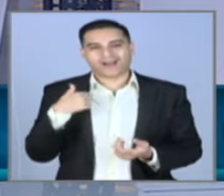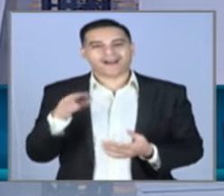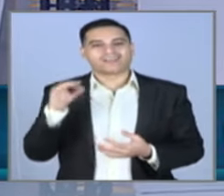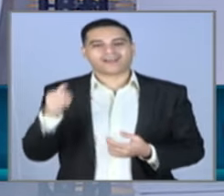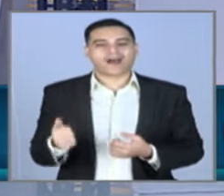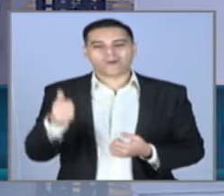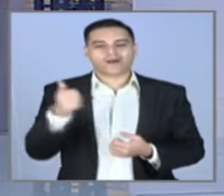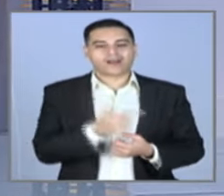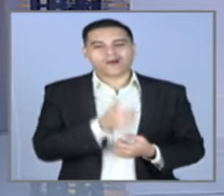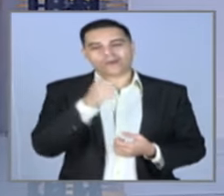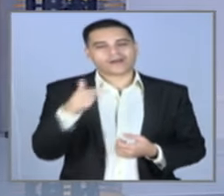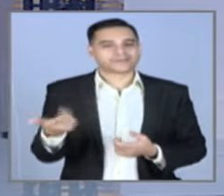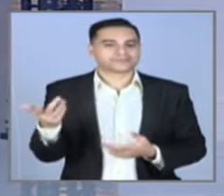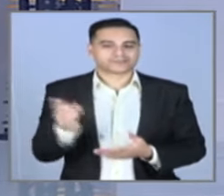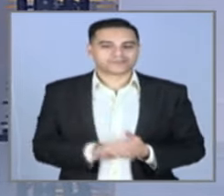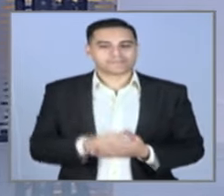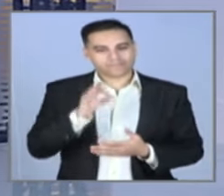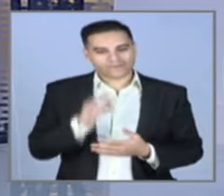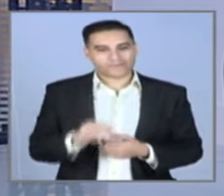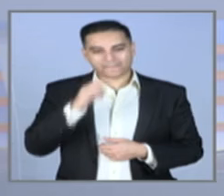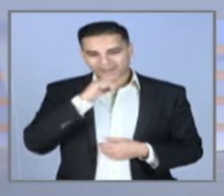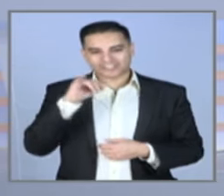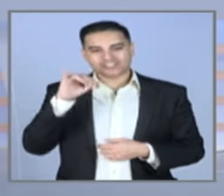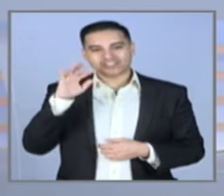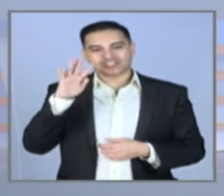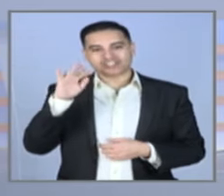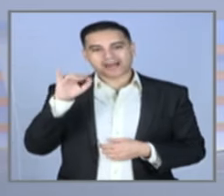مين بقى يبتدي الأول؟ المفروض شمس هي اللي تجاوب بصراحة.